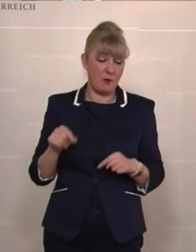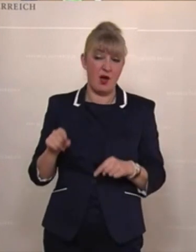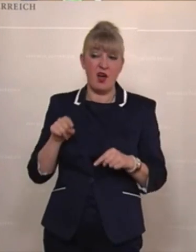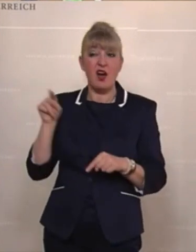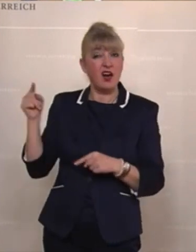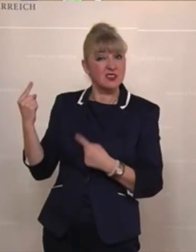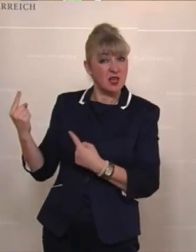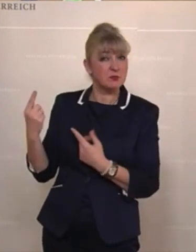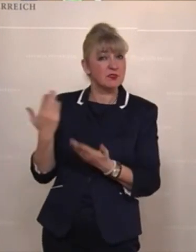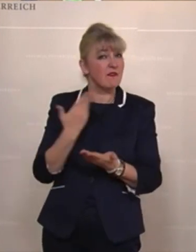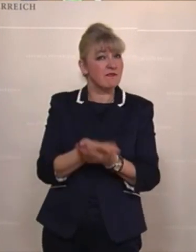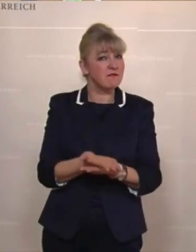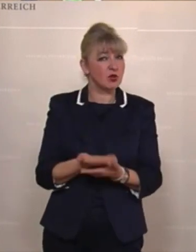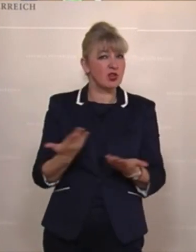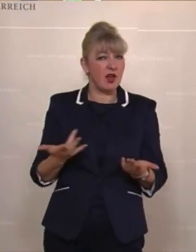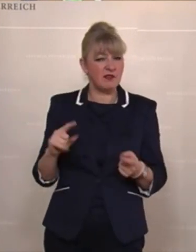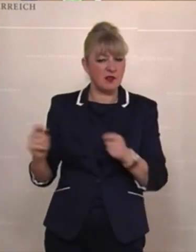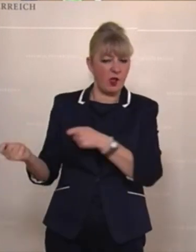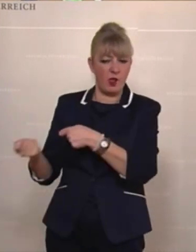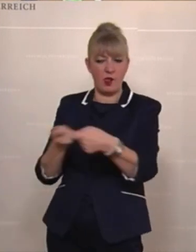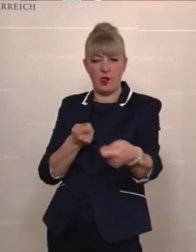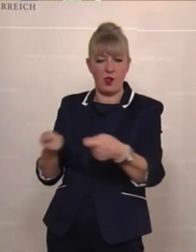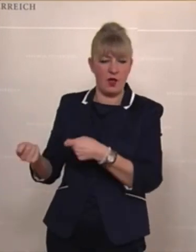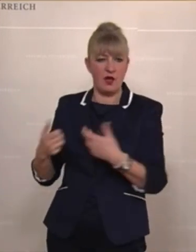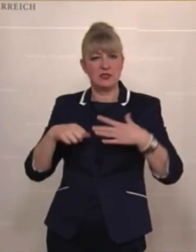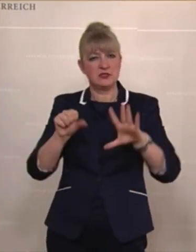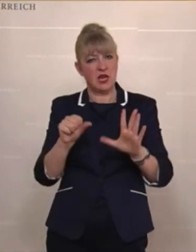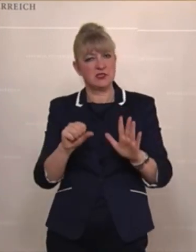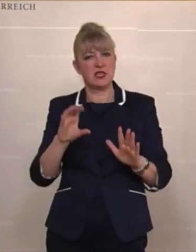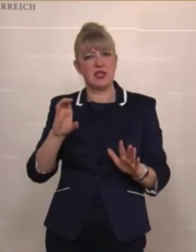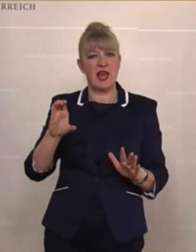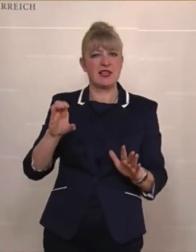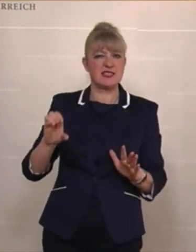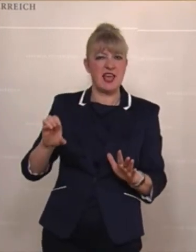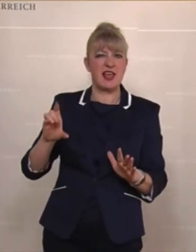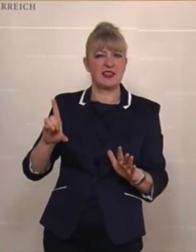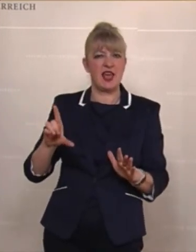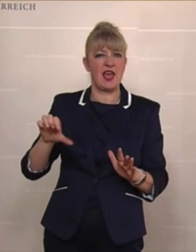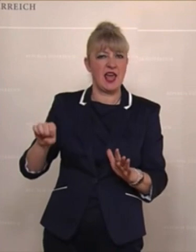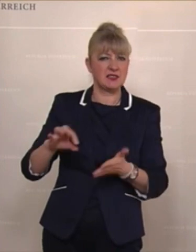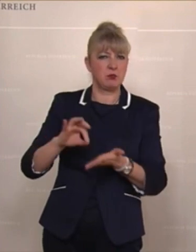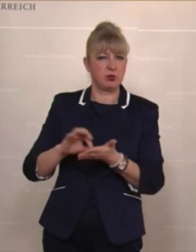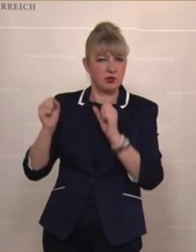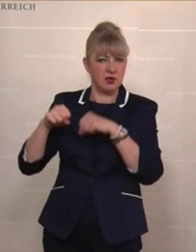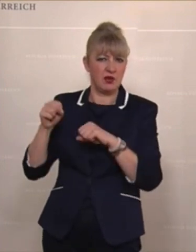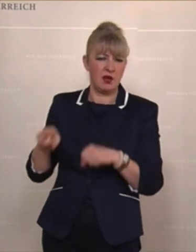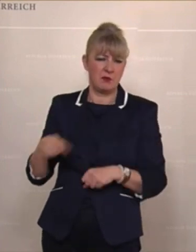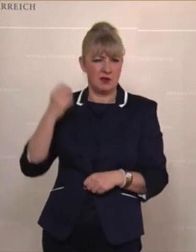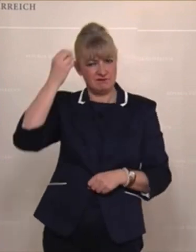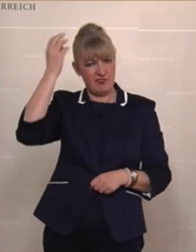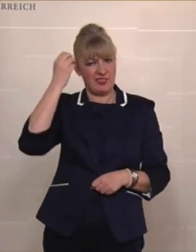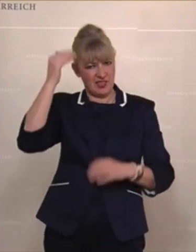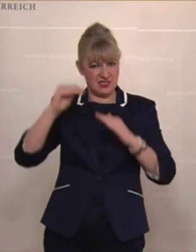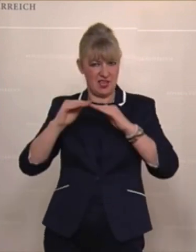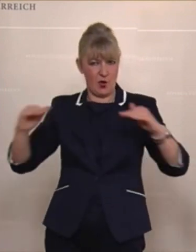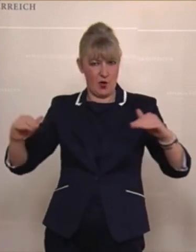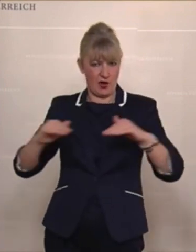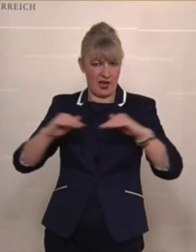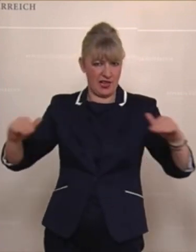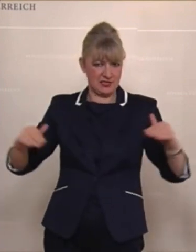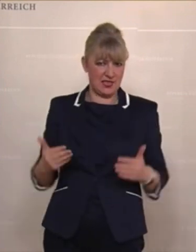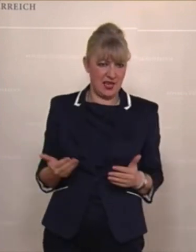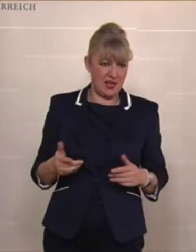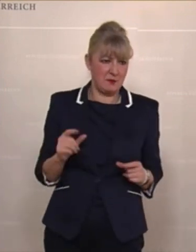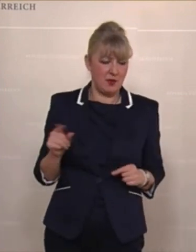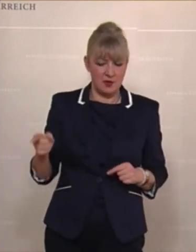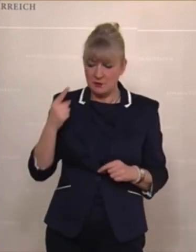jetzt vorschlagen, dieses Gezerre, und Sie haben sich jetzt auf 16 ECTS geeinigt, das ist eine Fantasiehürde und aus einer